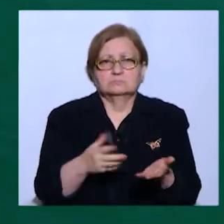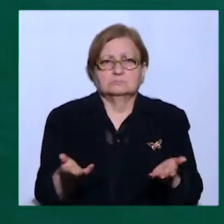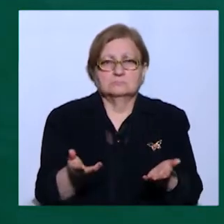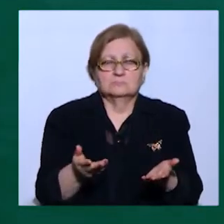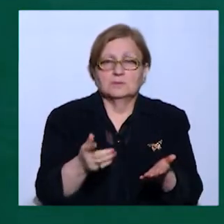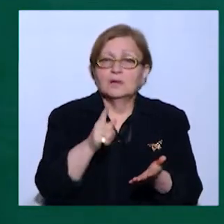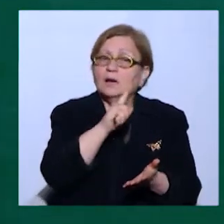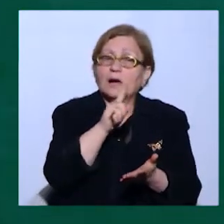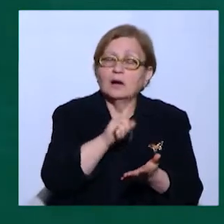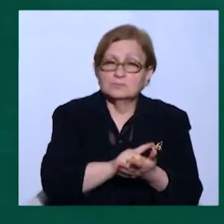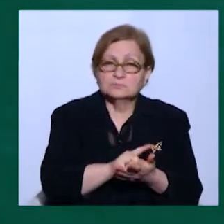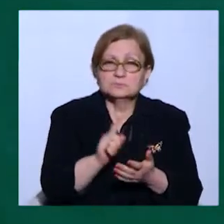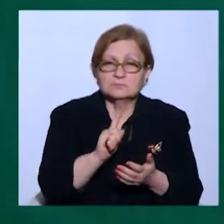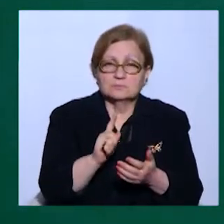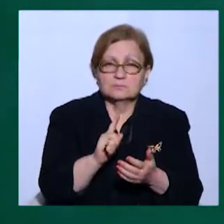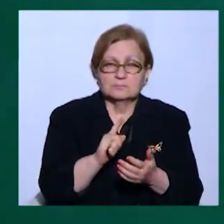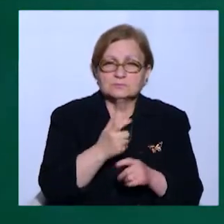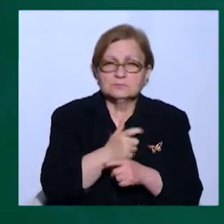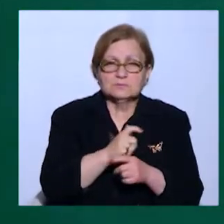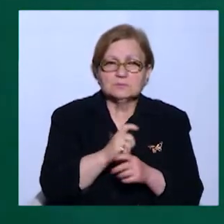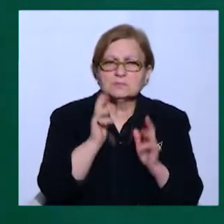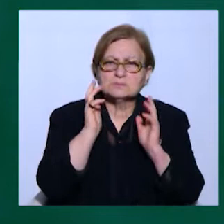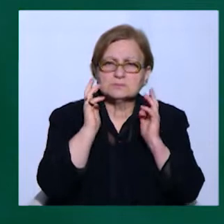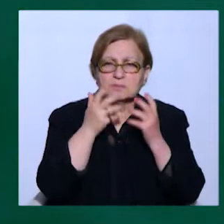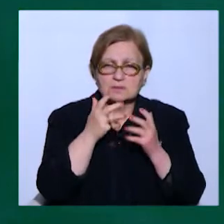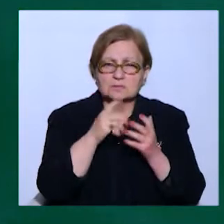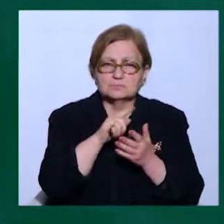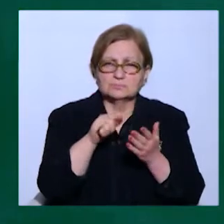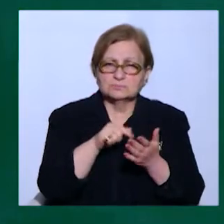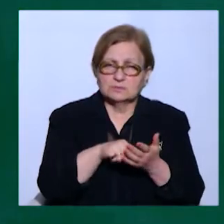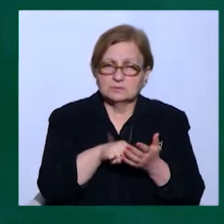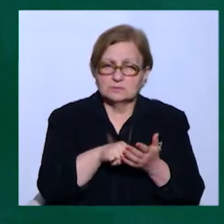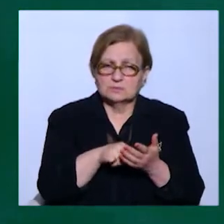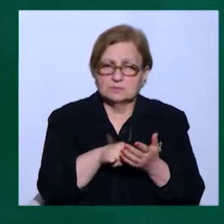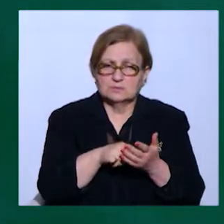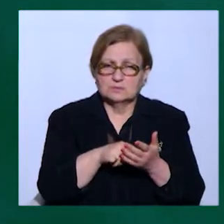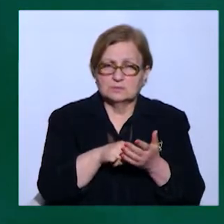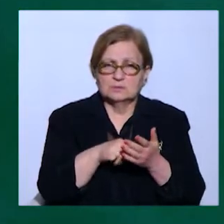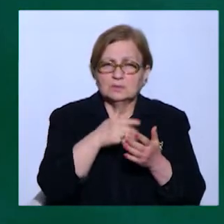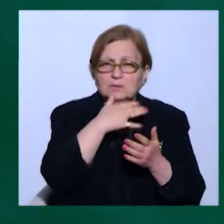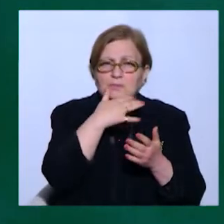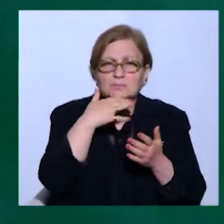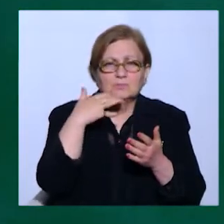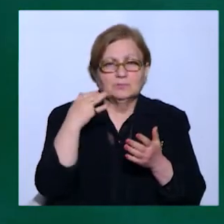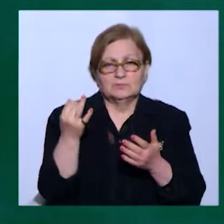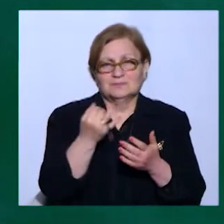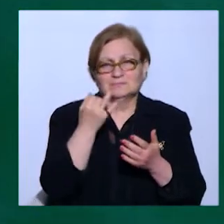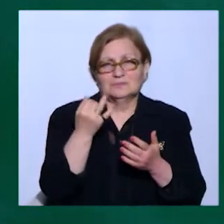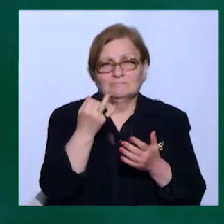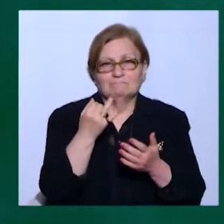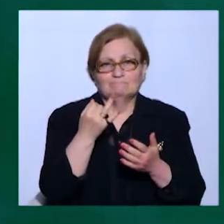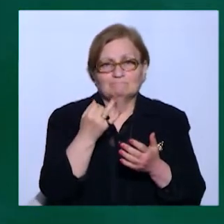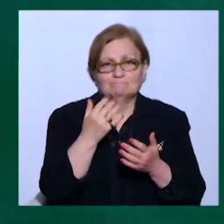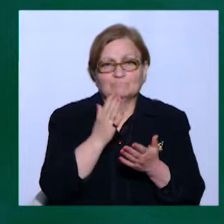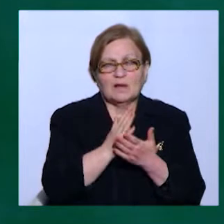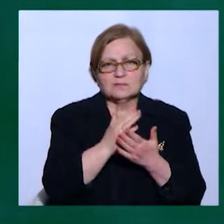ამიტომ აუცილებელია და ძალიან სერიოზული საკითხია, რომელსაც ძალიან ბევრი საინტერესო